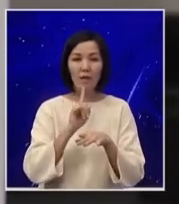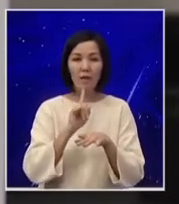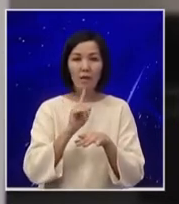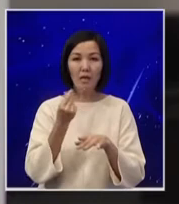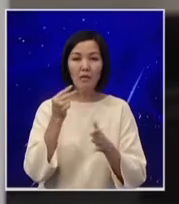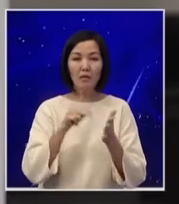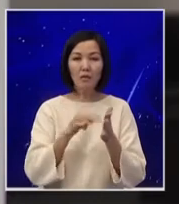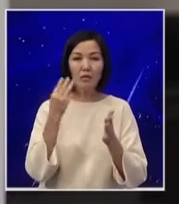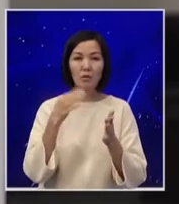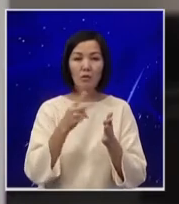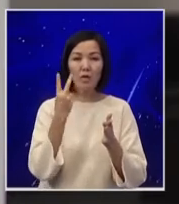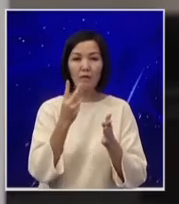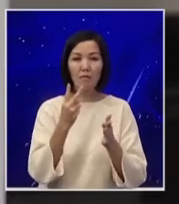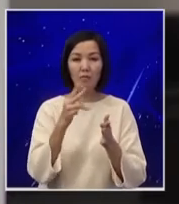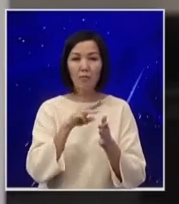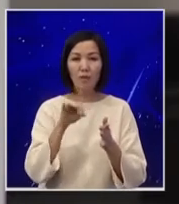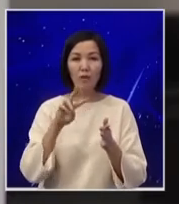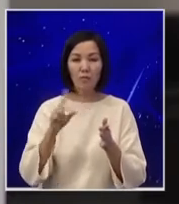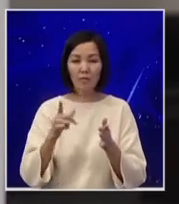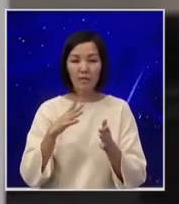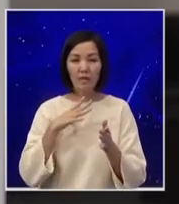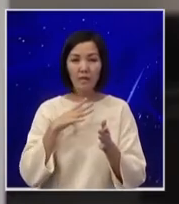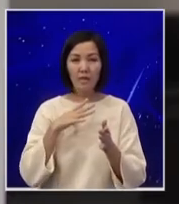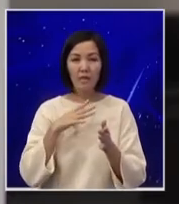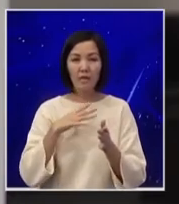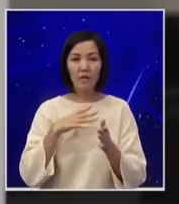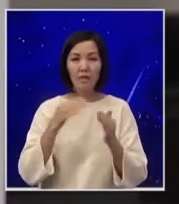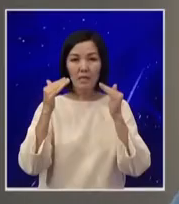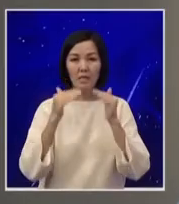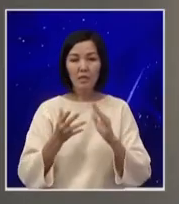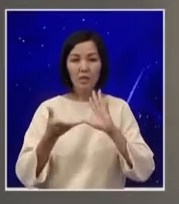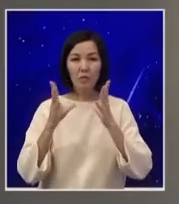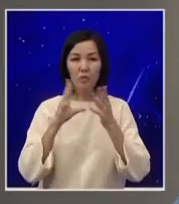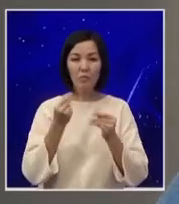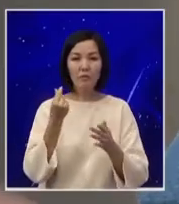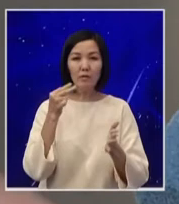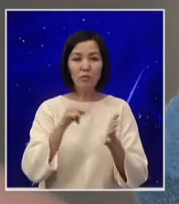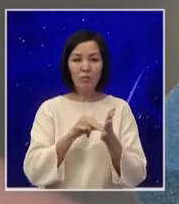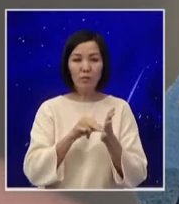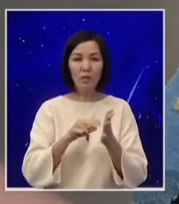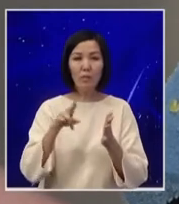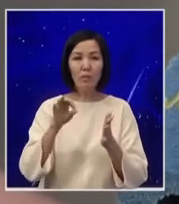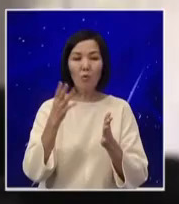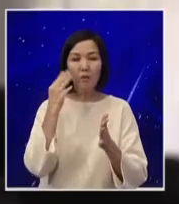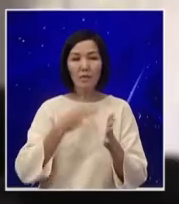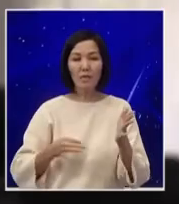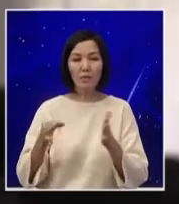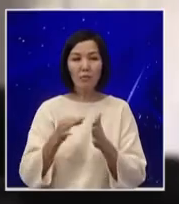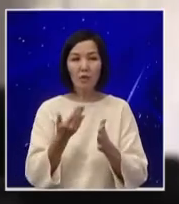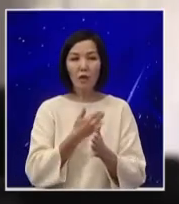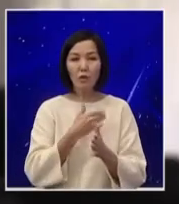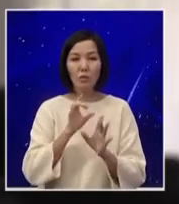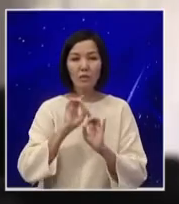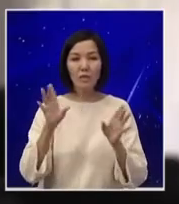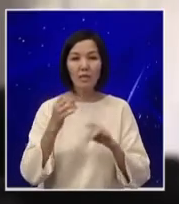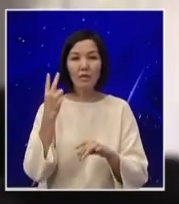сумму около сорока двух миллионов это привело к снижению общего тарифа по алматинской области хотелось бы отметить что на